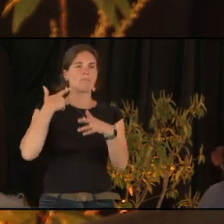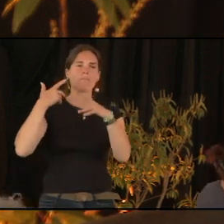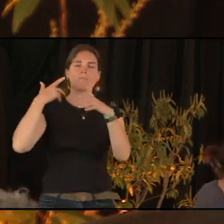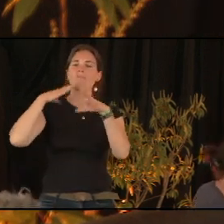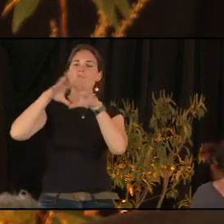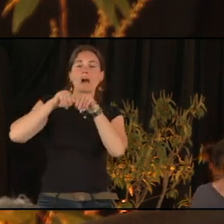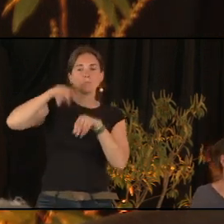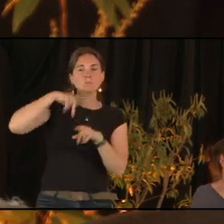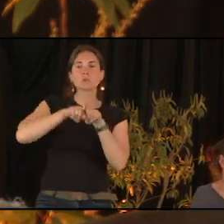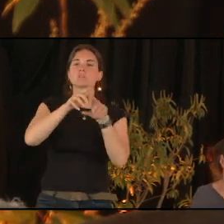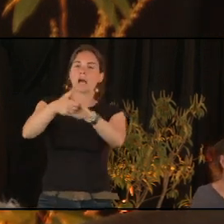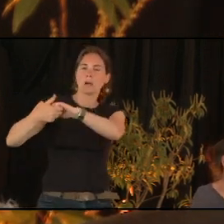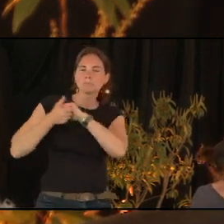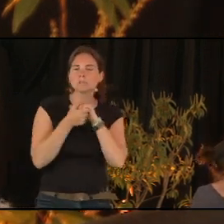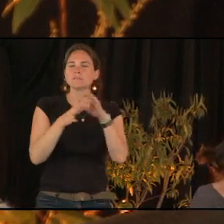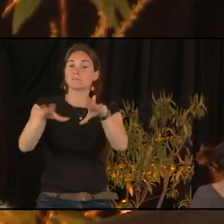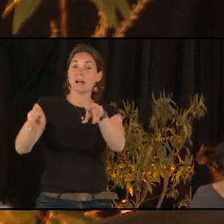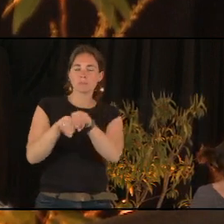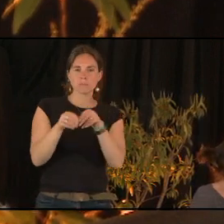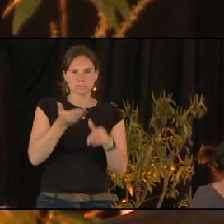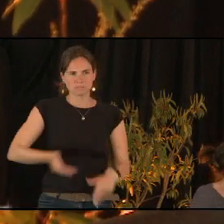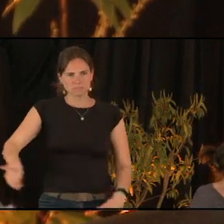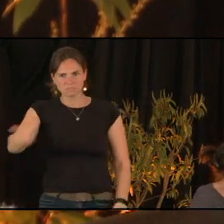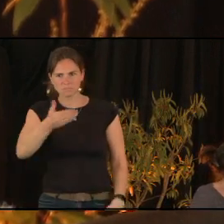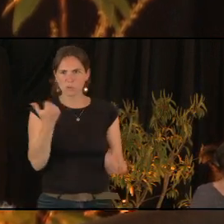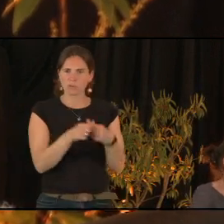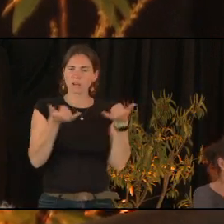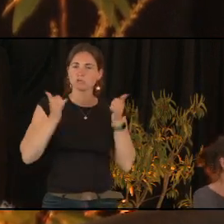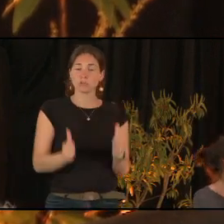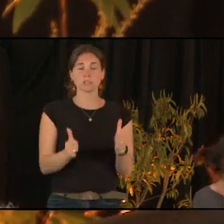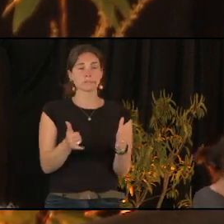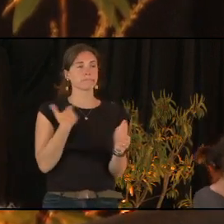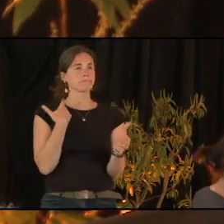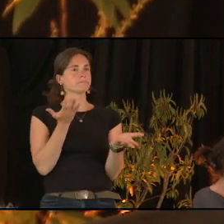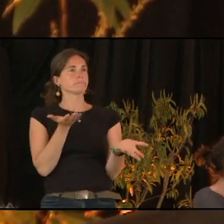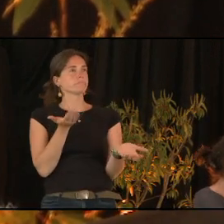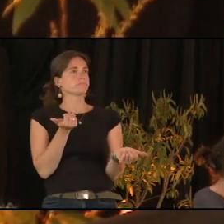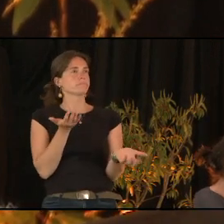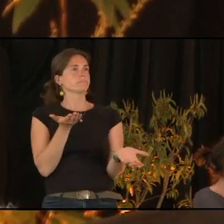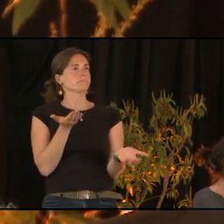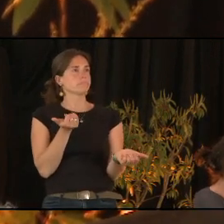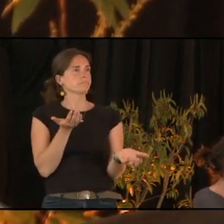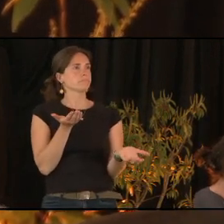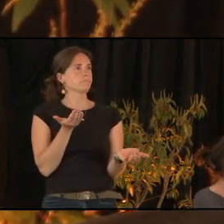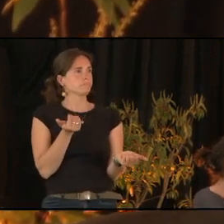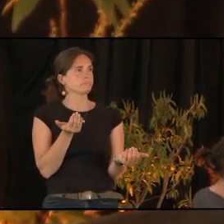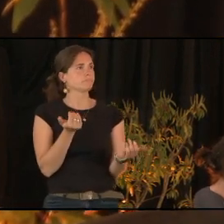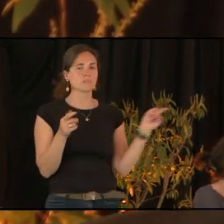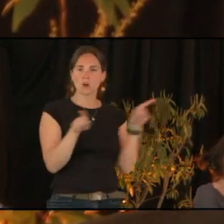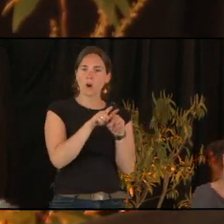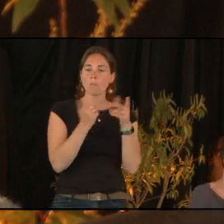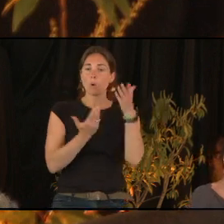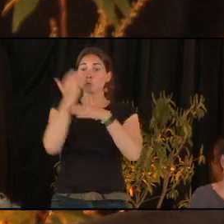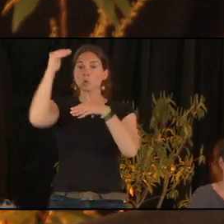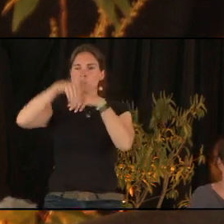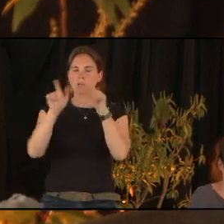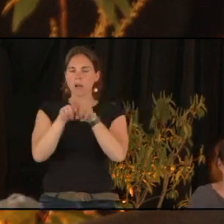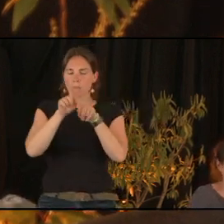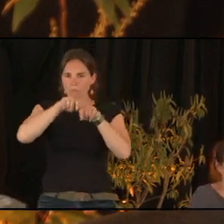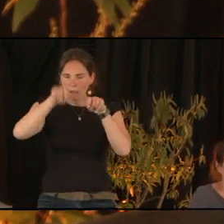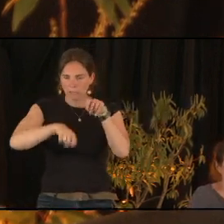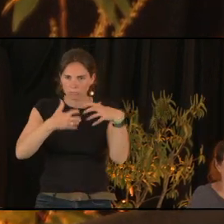mais même de l'entourage, qui passaient leur temps assises en des chaises à attendre. Vous parlez de sclérose des jours. Oui,